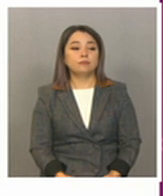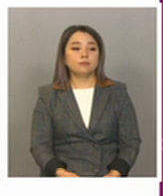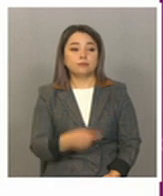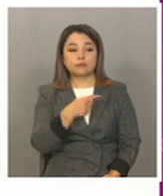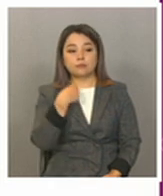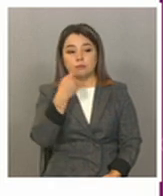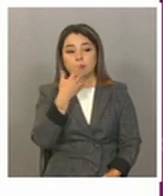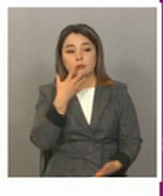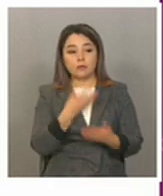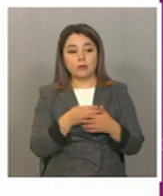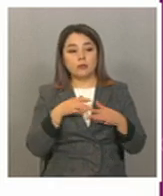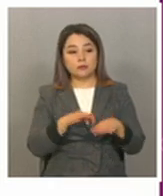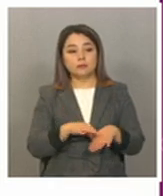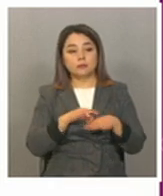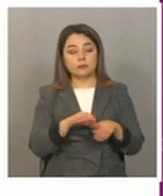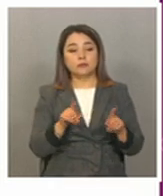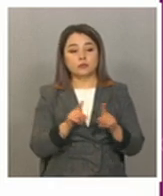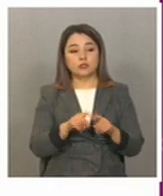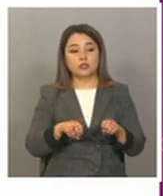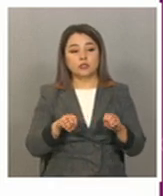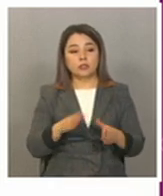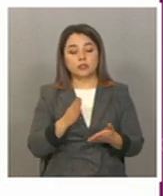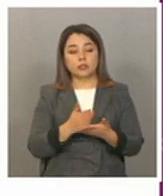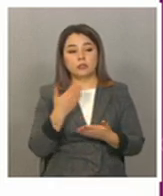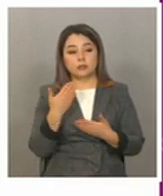Жекелеген іс-әрекеттерді шешеді.